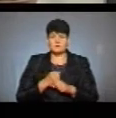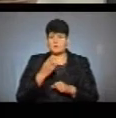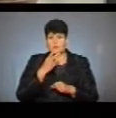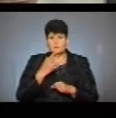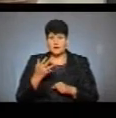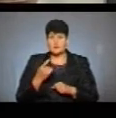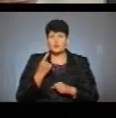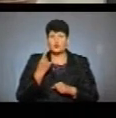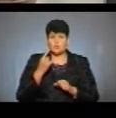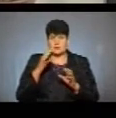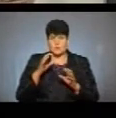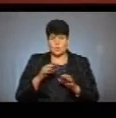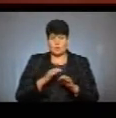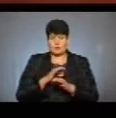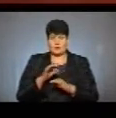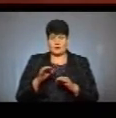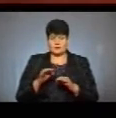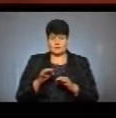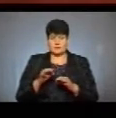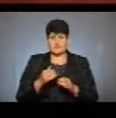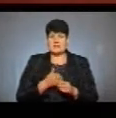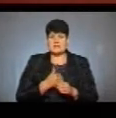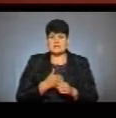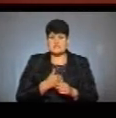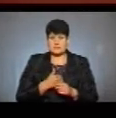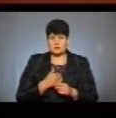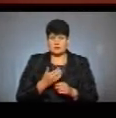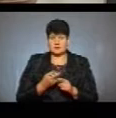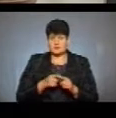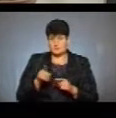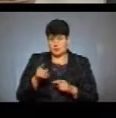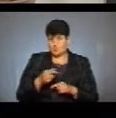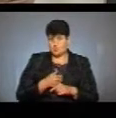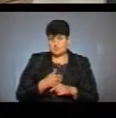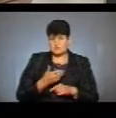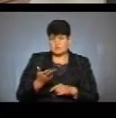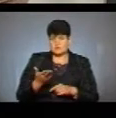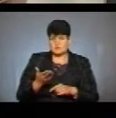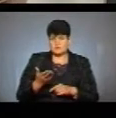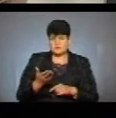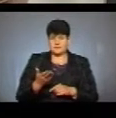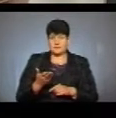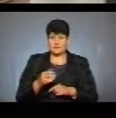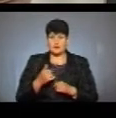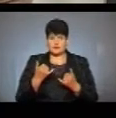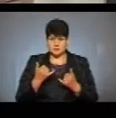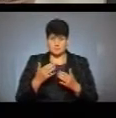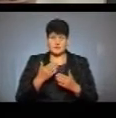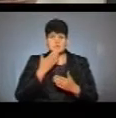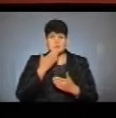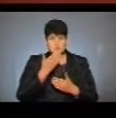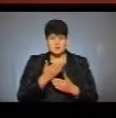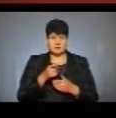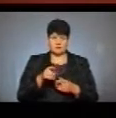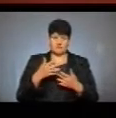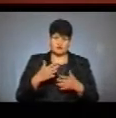жодного законопроекту. Але ви до нього зверталися? Ініційованого. Це була його ініціатива. Ну, власне, але тепер, перед тим, як акцію провести, запитати, він же є,